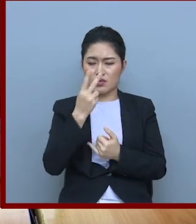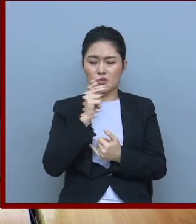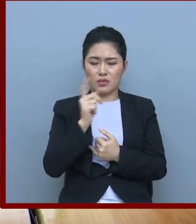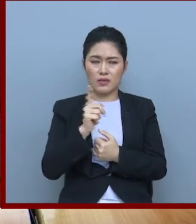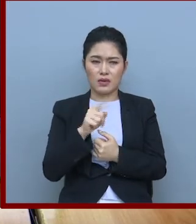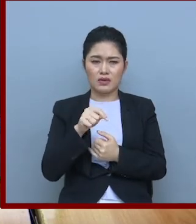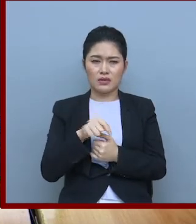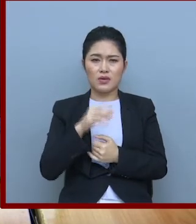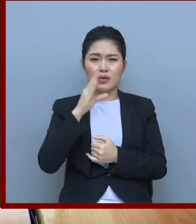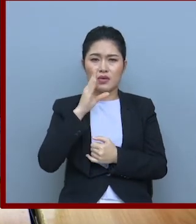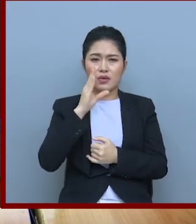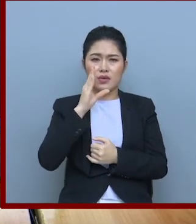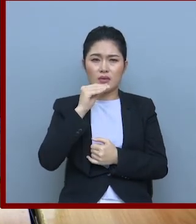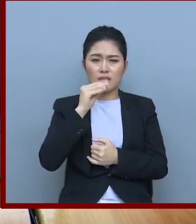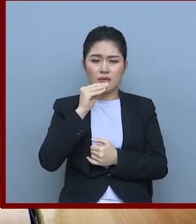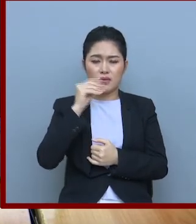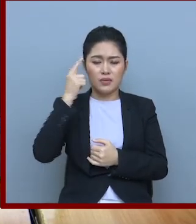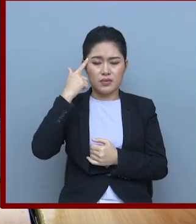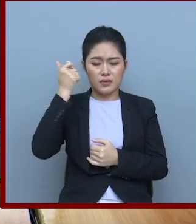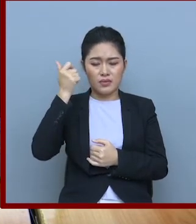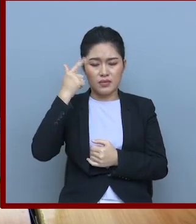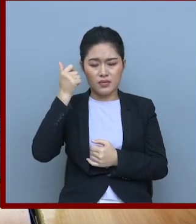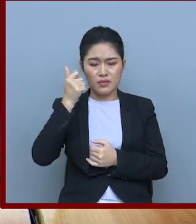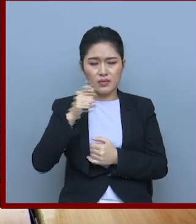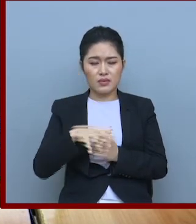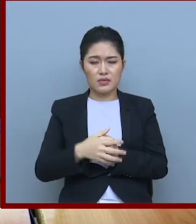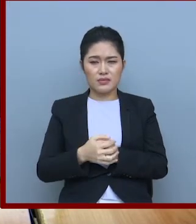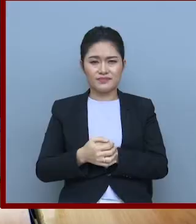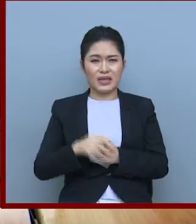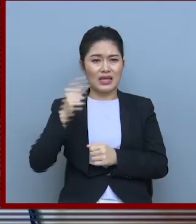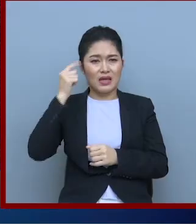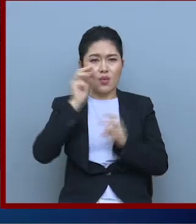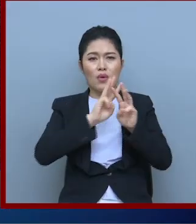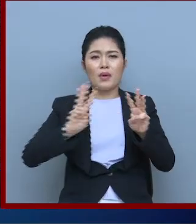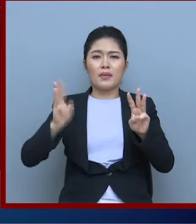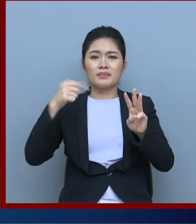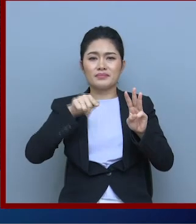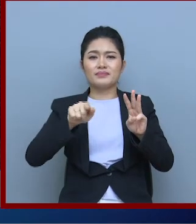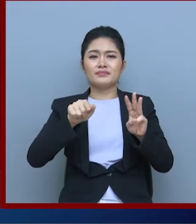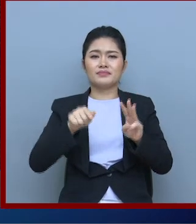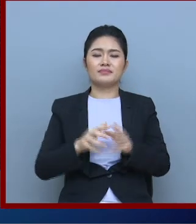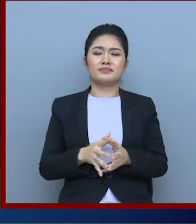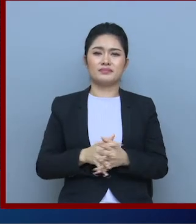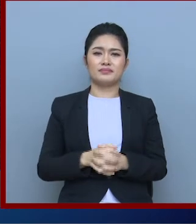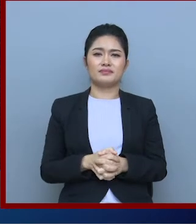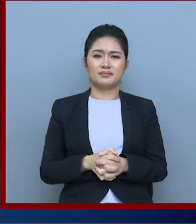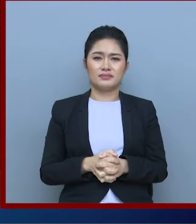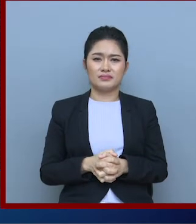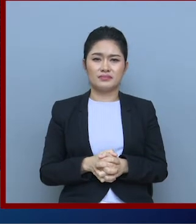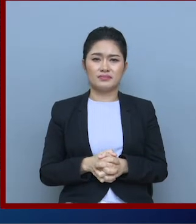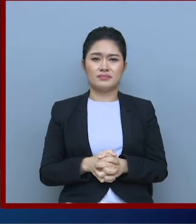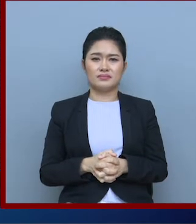าดูในส่วนของ ThingSpeak กันเลยนะครับ ThingSpeak คือเว็บไซต์เว็บนี้นะครับ